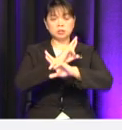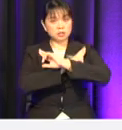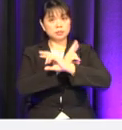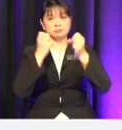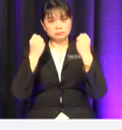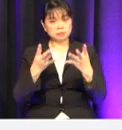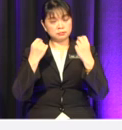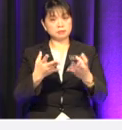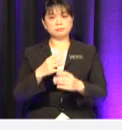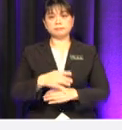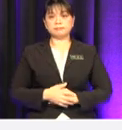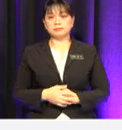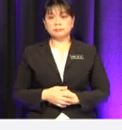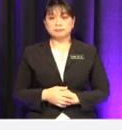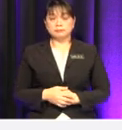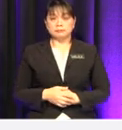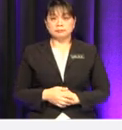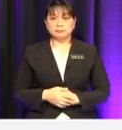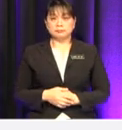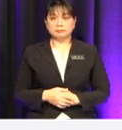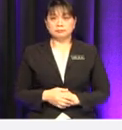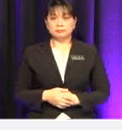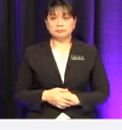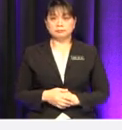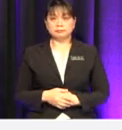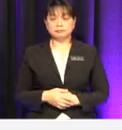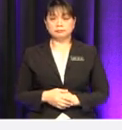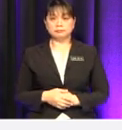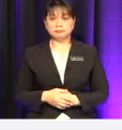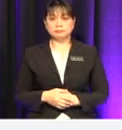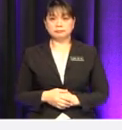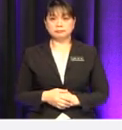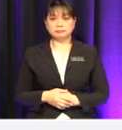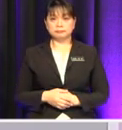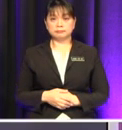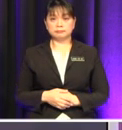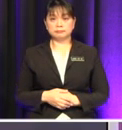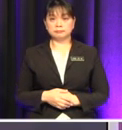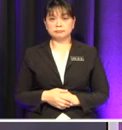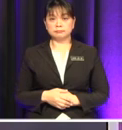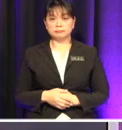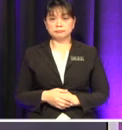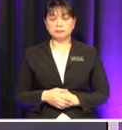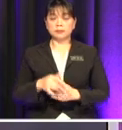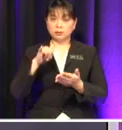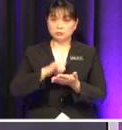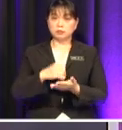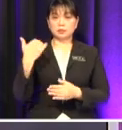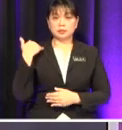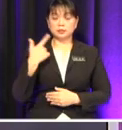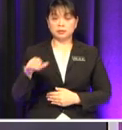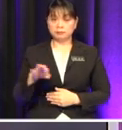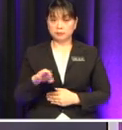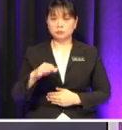Oke kita perlu rehat oke yang secukupnya sebelum bertanding jadi itu di antara faktornya selain